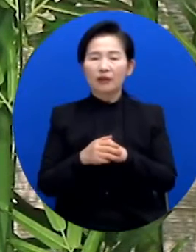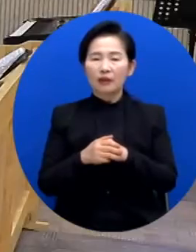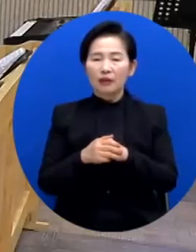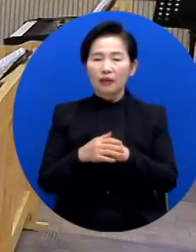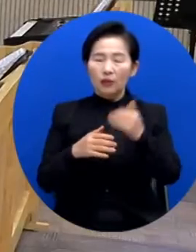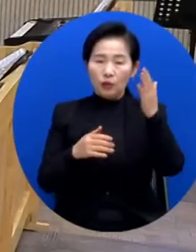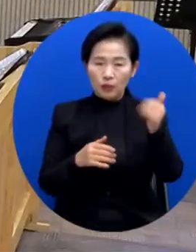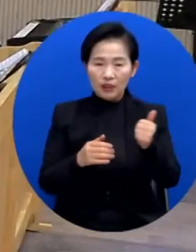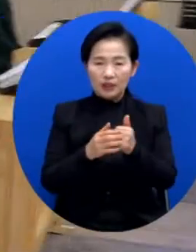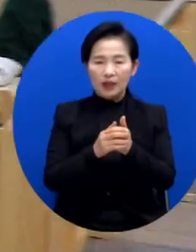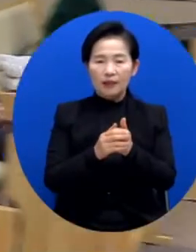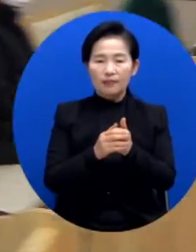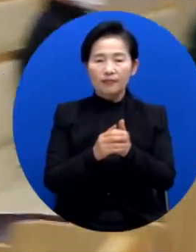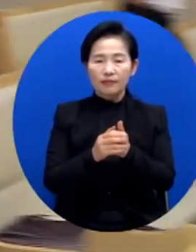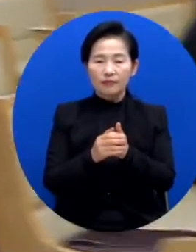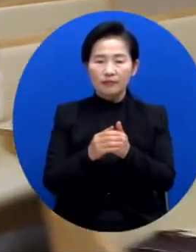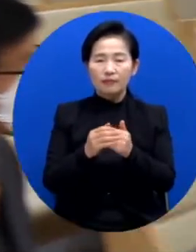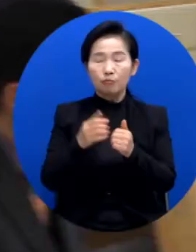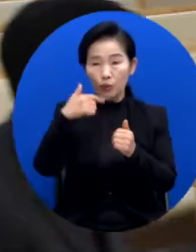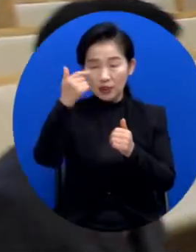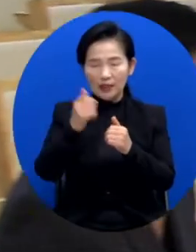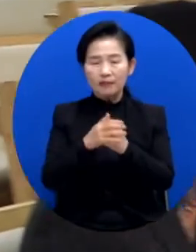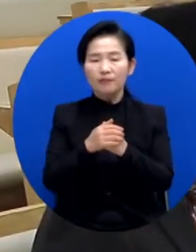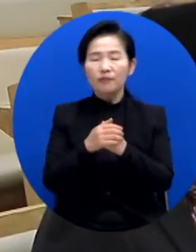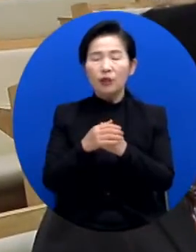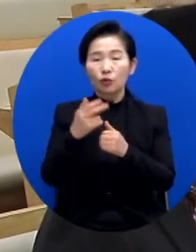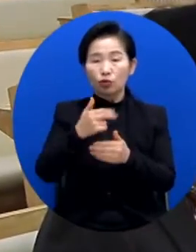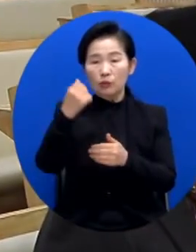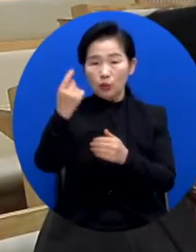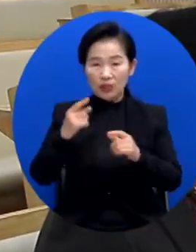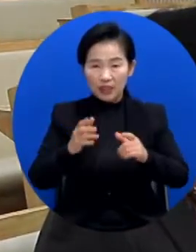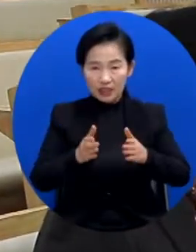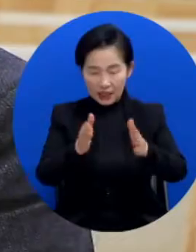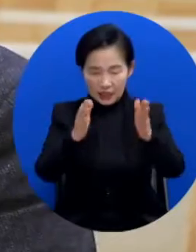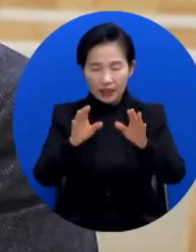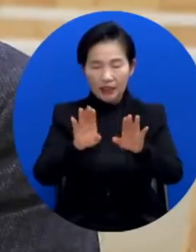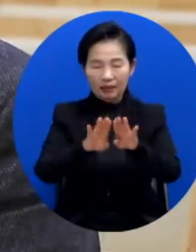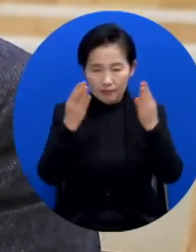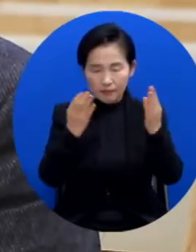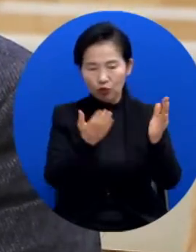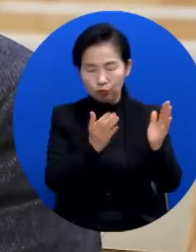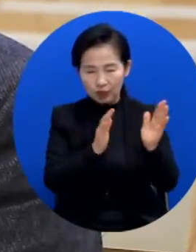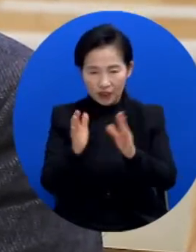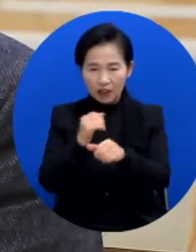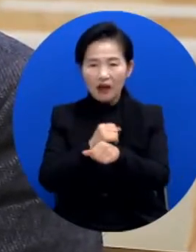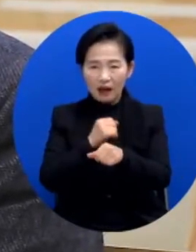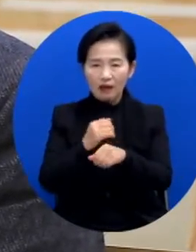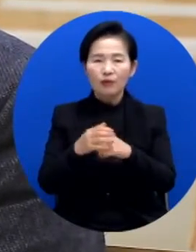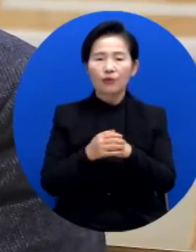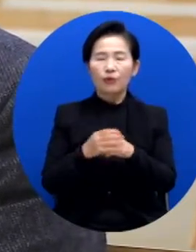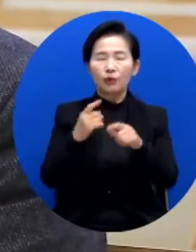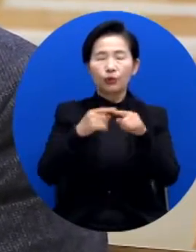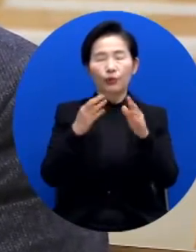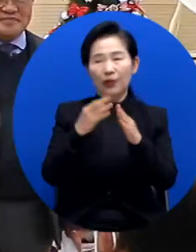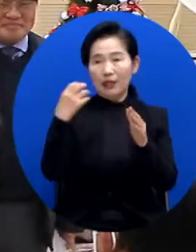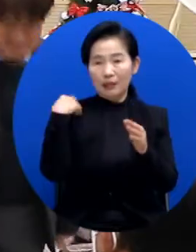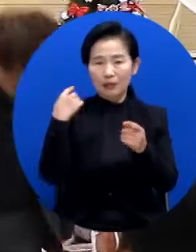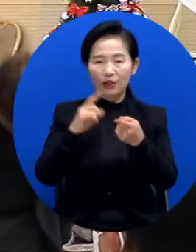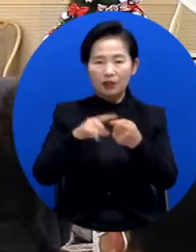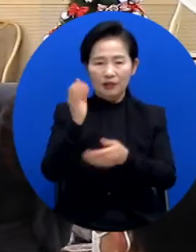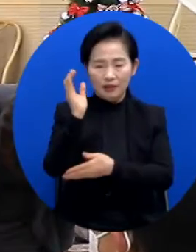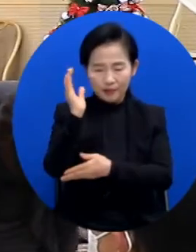폐 회 장 변도 석 목사는 주님 오실 길을 준비하며 예 표에 메시지가 돼야 할 교회의 사명에 대해 말씀을